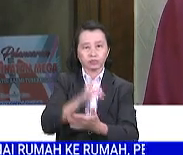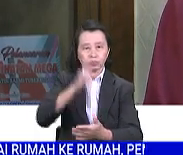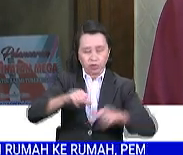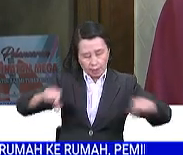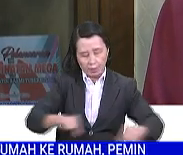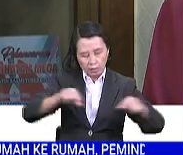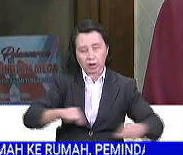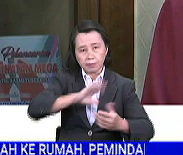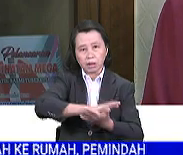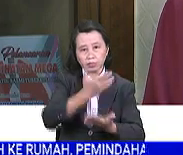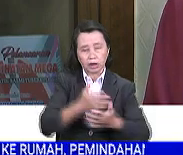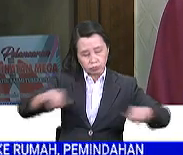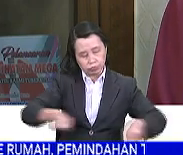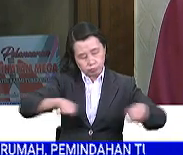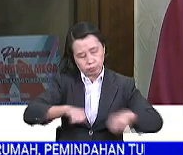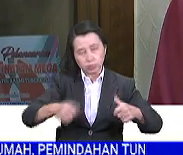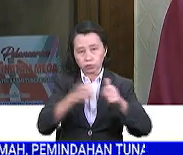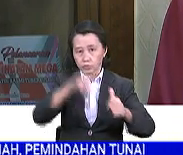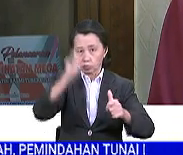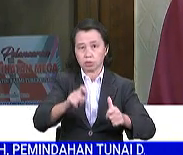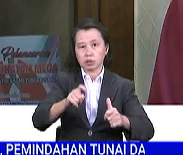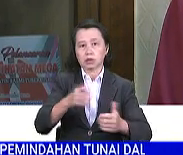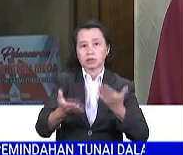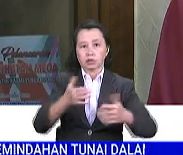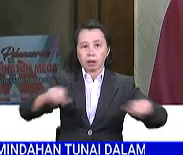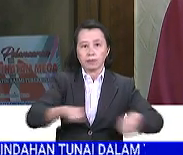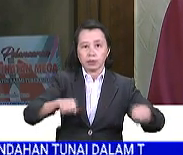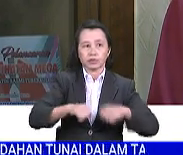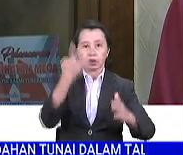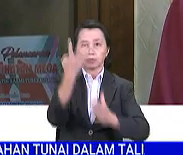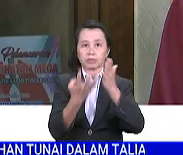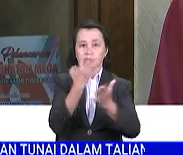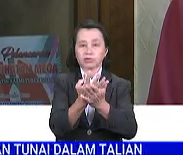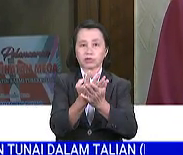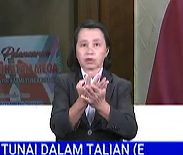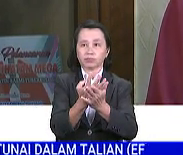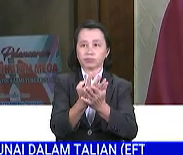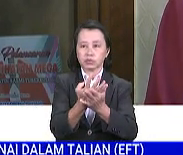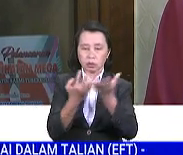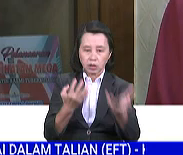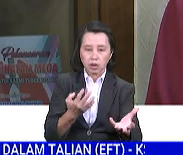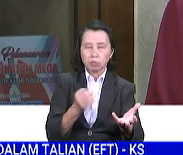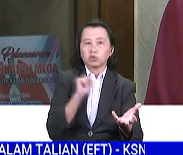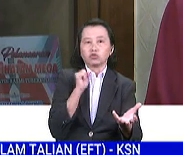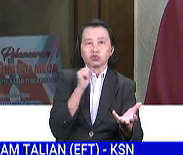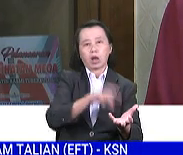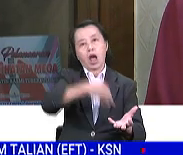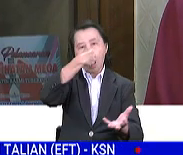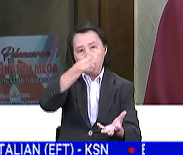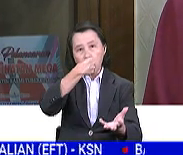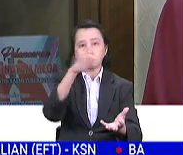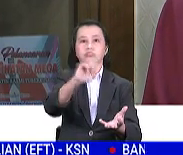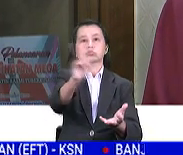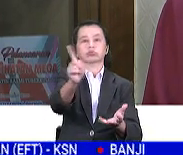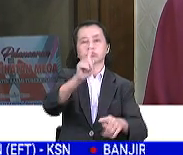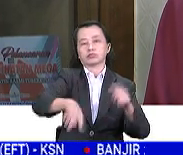tak boleh ambil makanan yang contohnya mungkin dah masak 4 jam yang lalu, kemudian kita makan lagi. Yang tu pun tak boleh. Dan